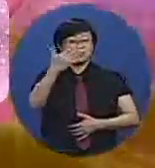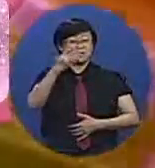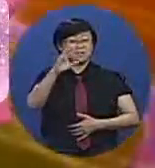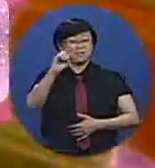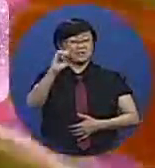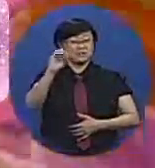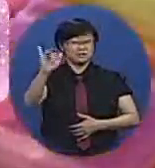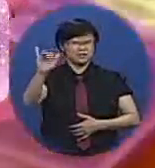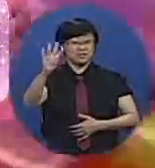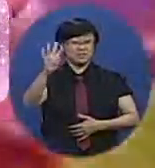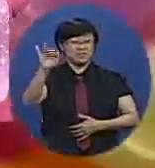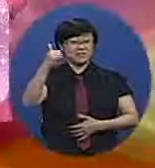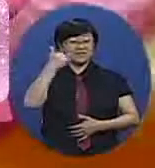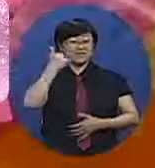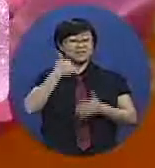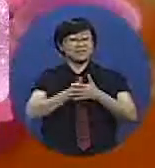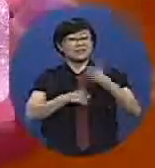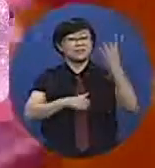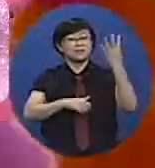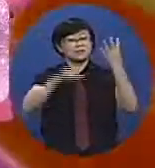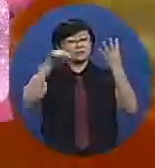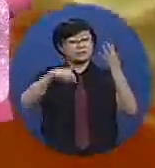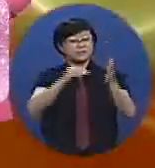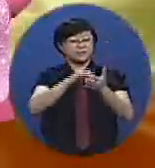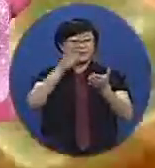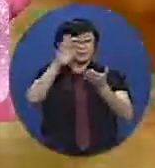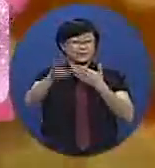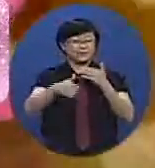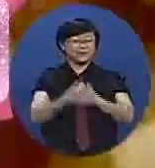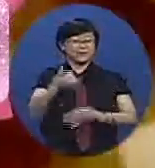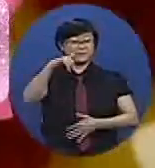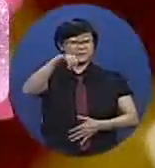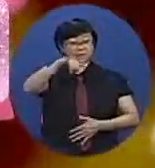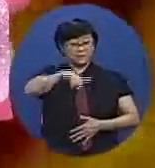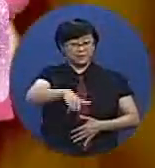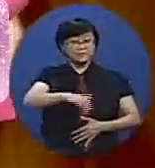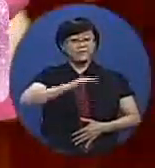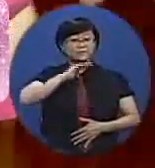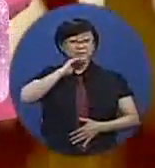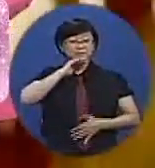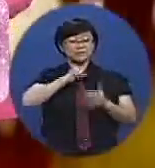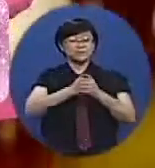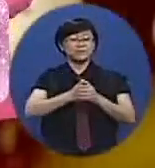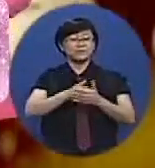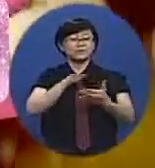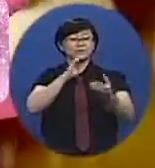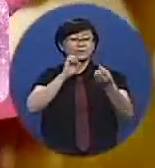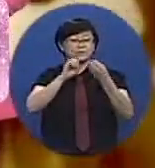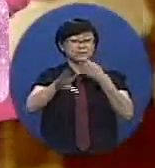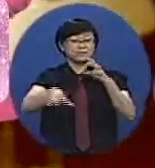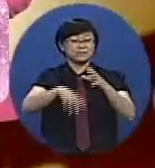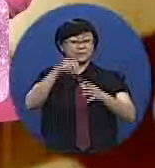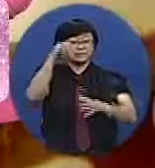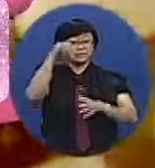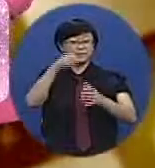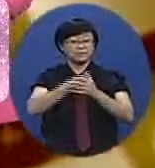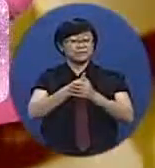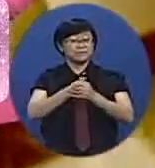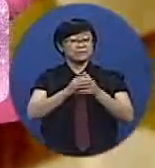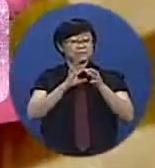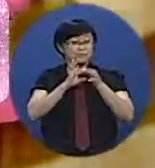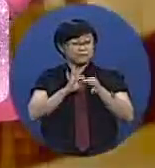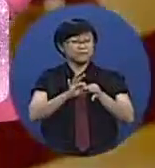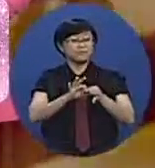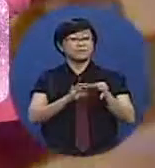060-6081-004번 누르시고 4번 누르신 다음에 수화기 내려놓으시면 정답자 중 추첨을